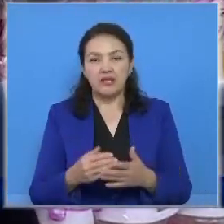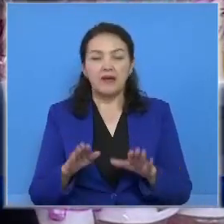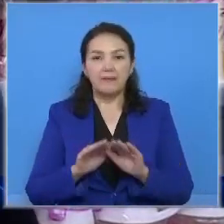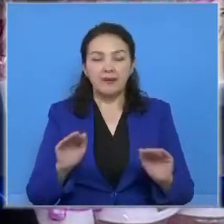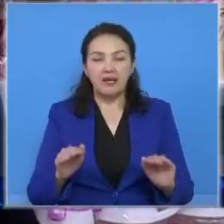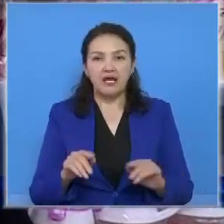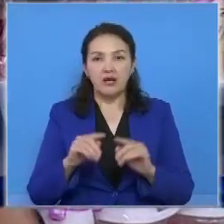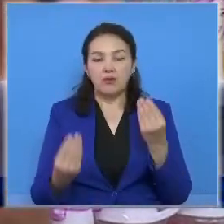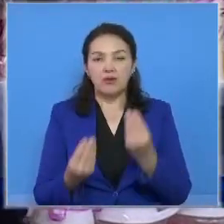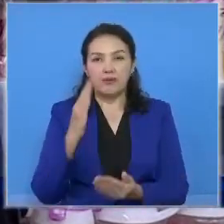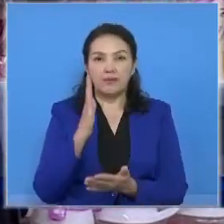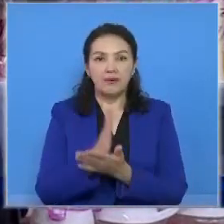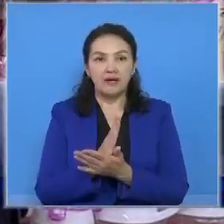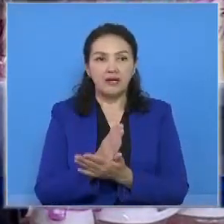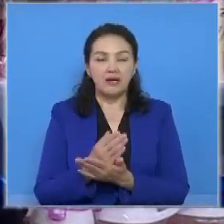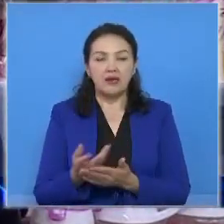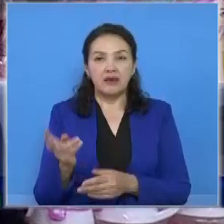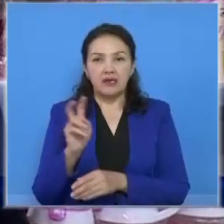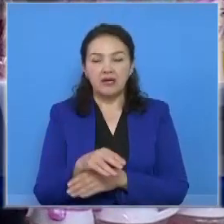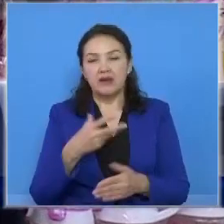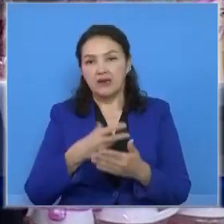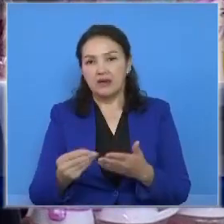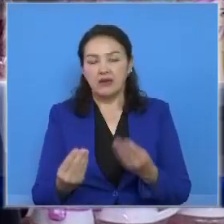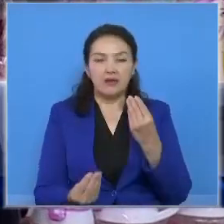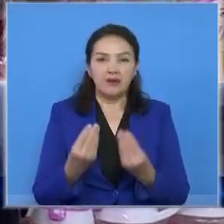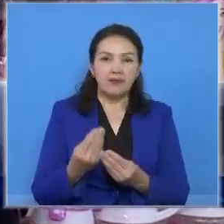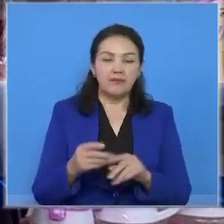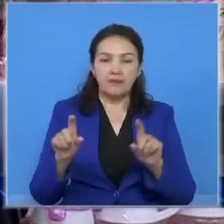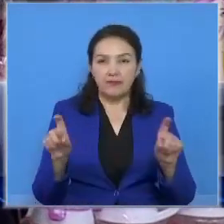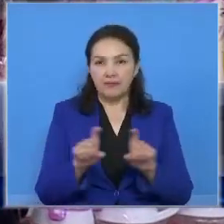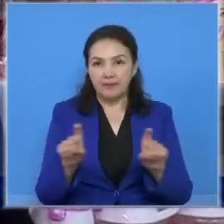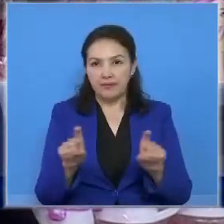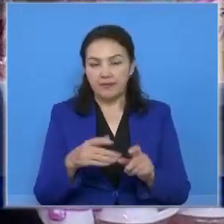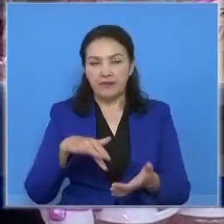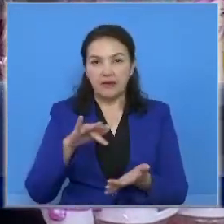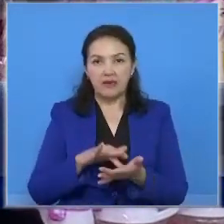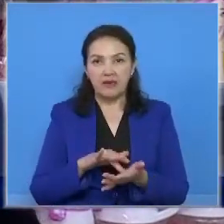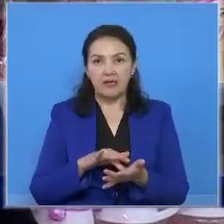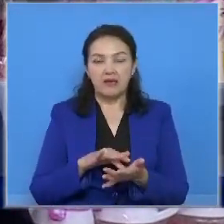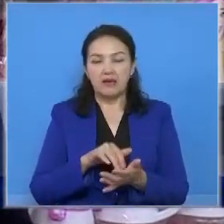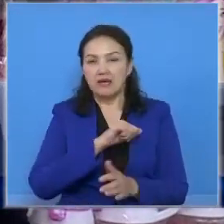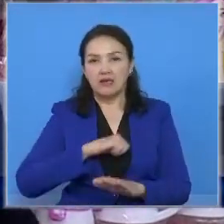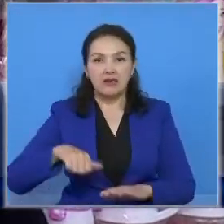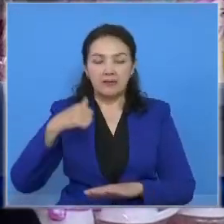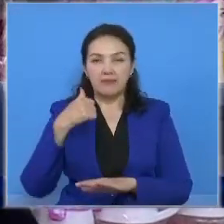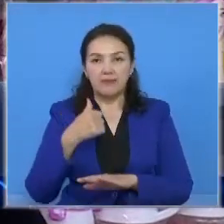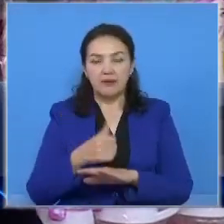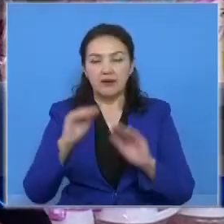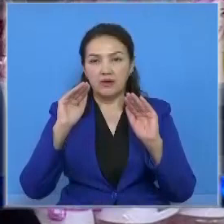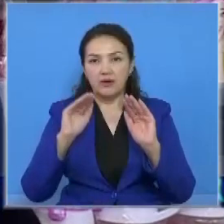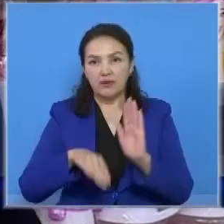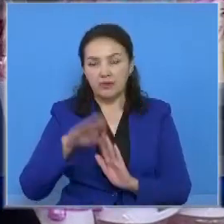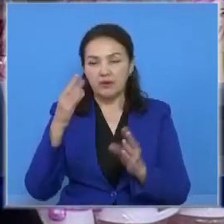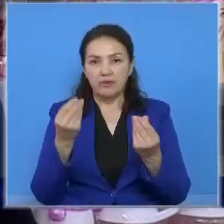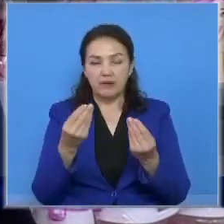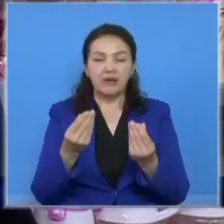балаларға арналған ойыншықтар да бар, баламызбен күнде келіп ойыншықтар да аламыз. Бұл дүкенде қала бойынша ең арзан бағалар